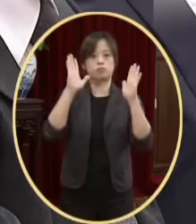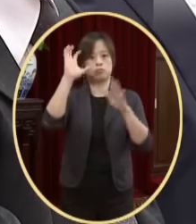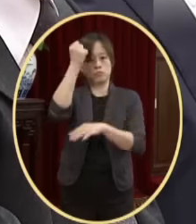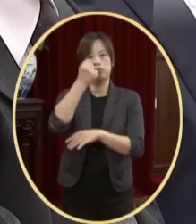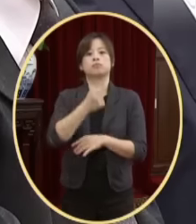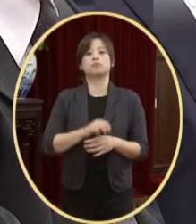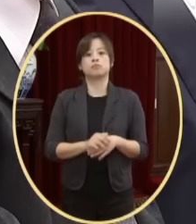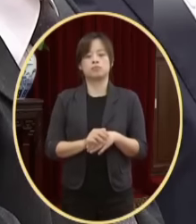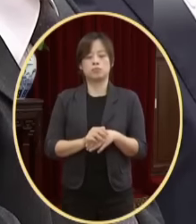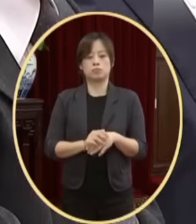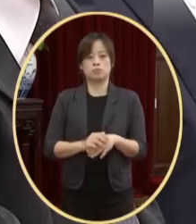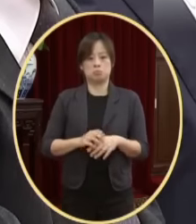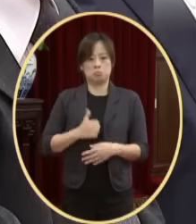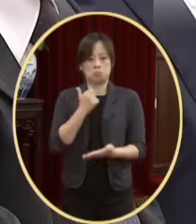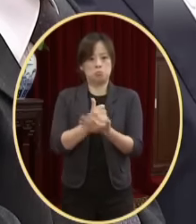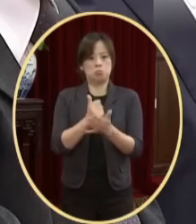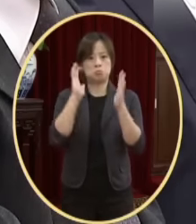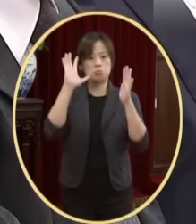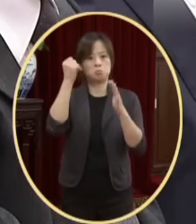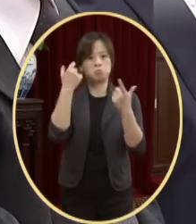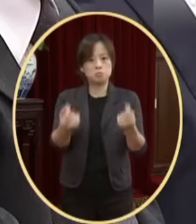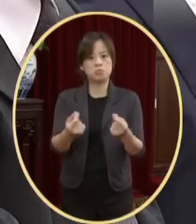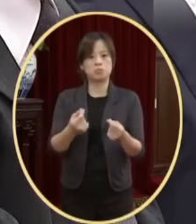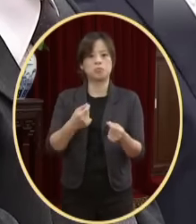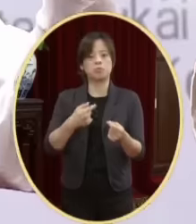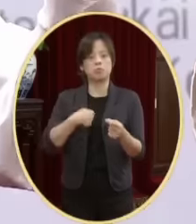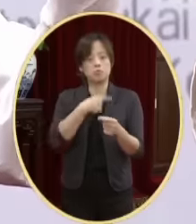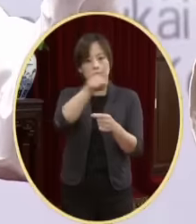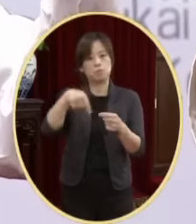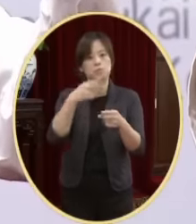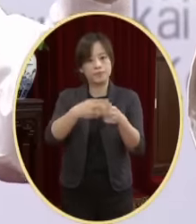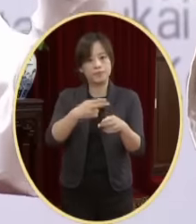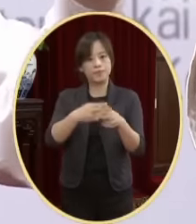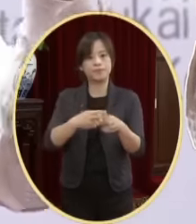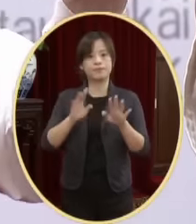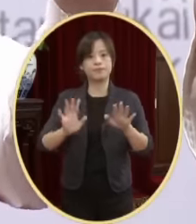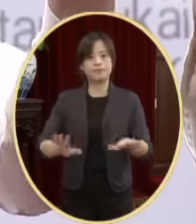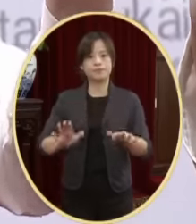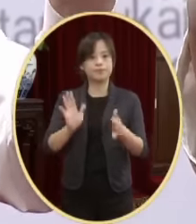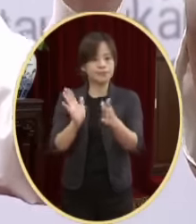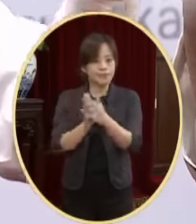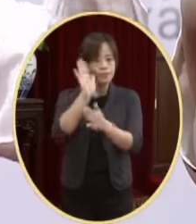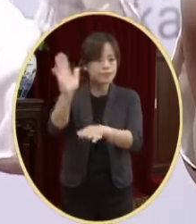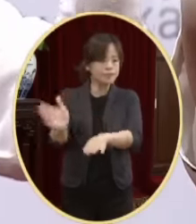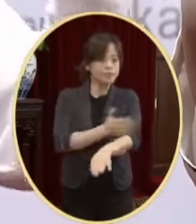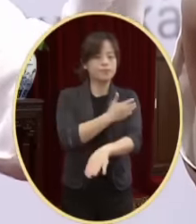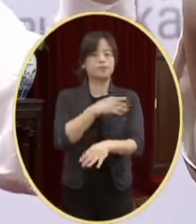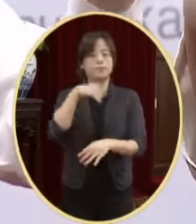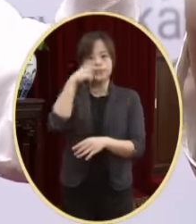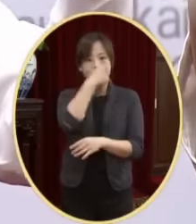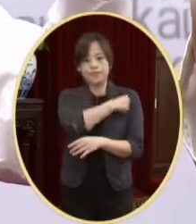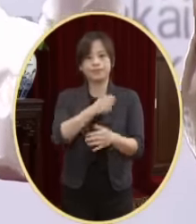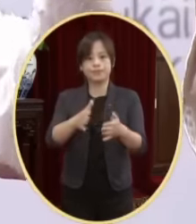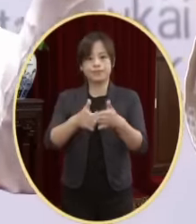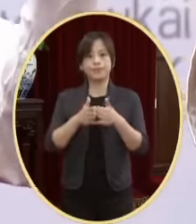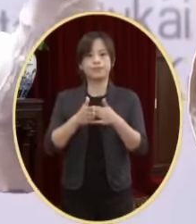义，实现正义。我们相信今天以后台湾